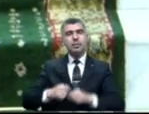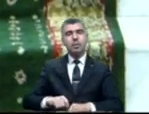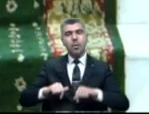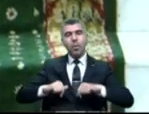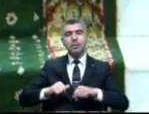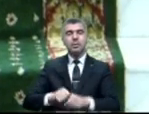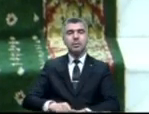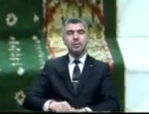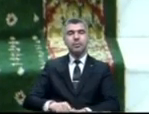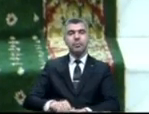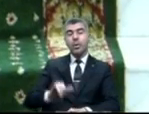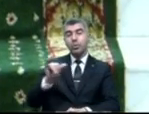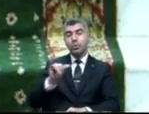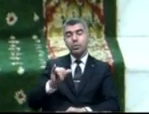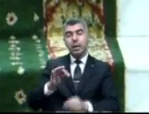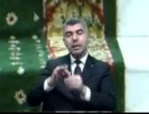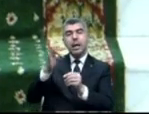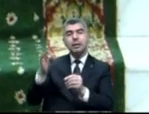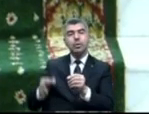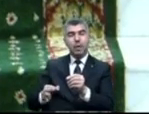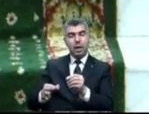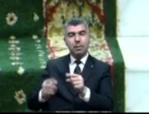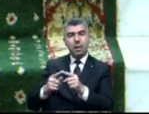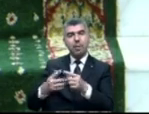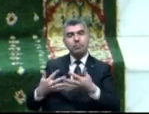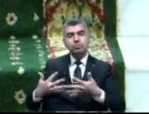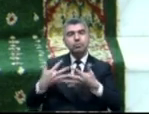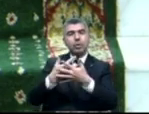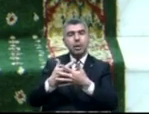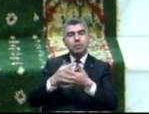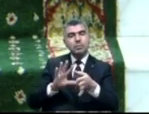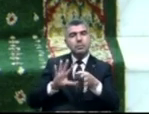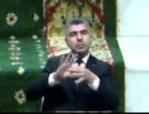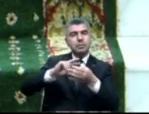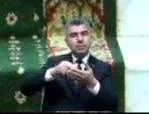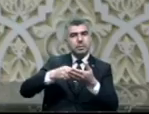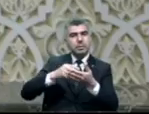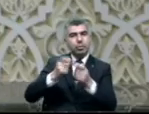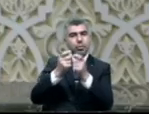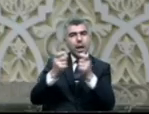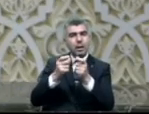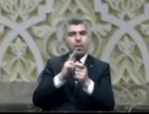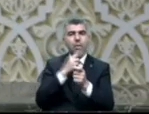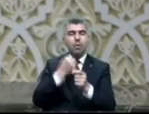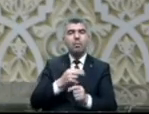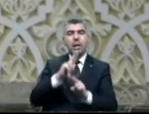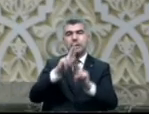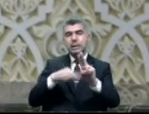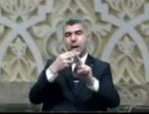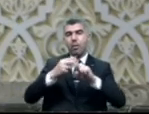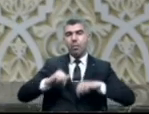السيد الوزير المحترم، ما هو مآل ونتائج الشراكه بين الدوله والقطاع الخاص؟ شكرا السيد المستشار المحترم. رد السيد